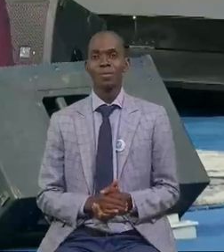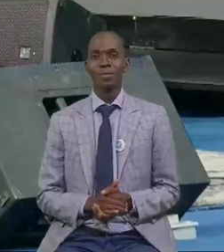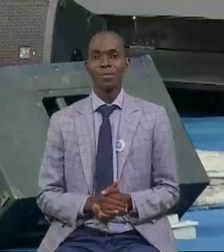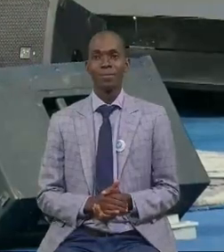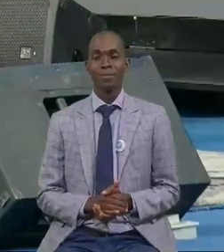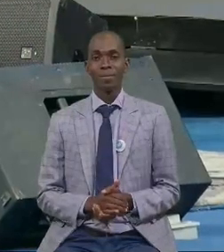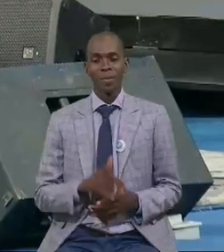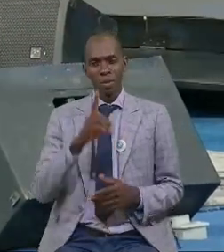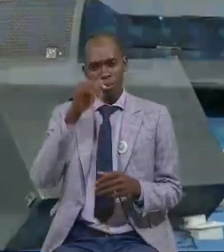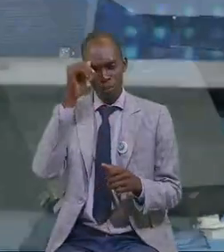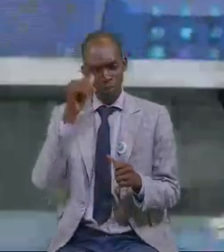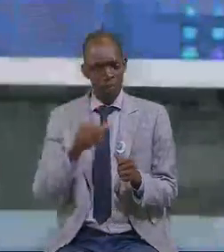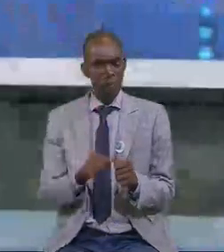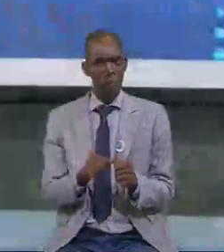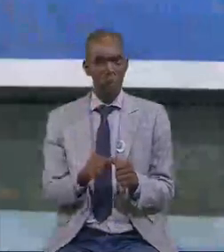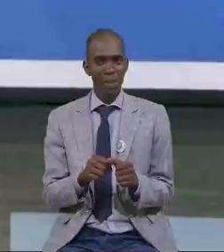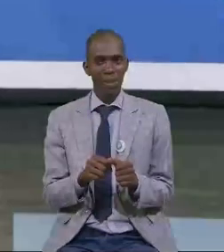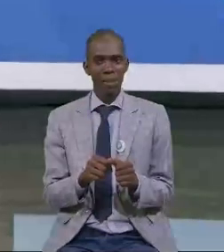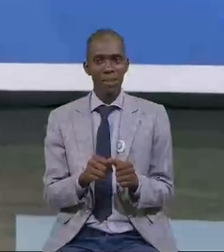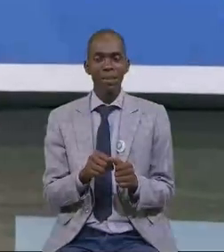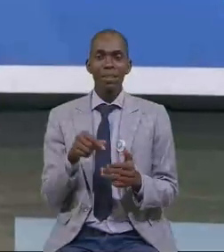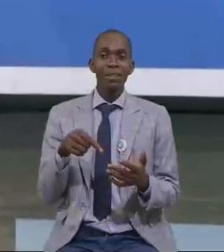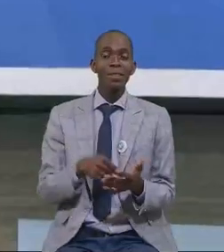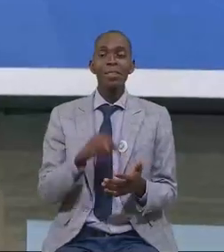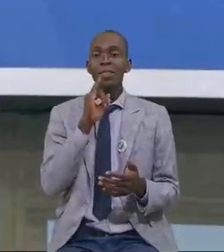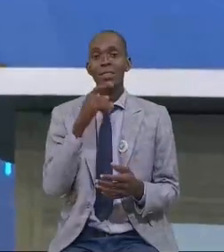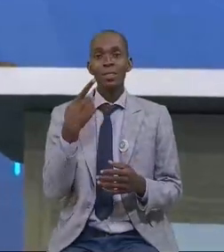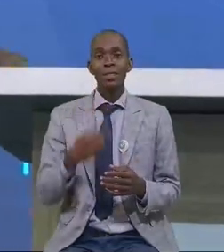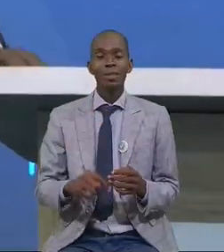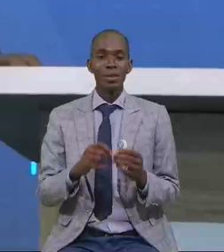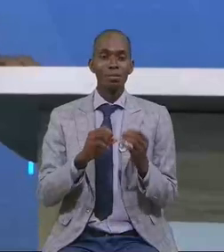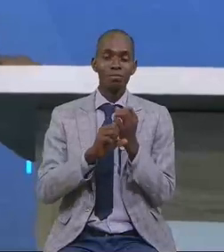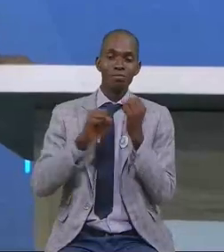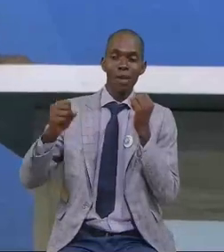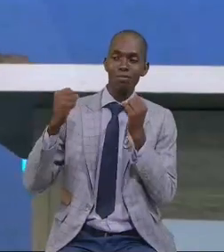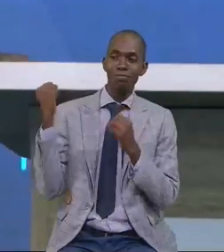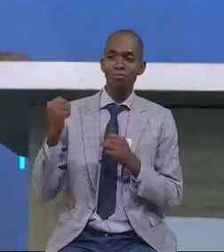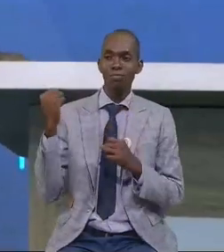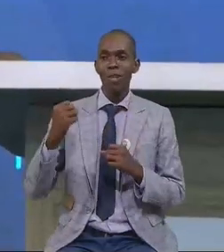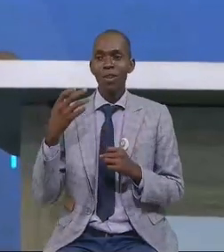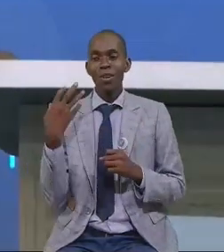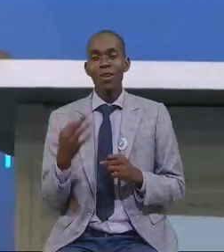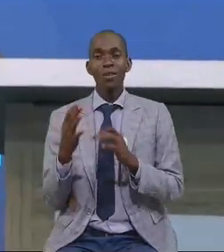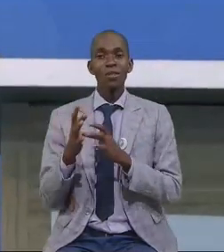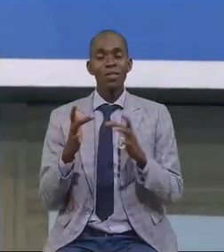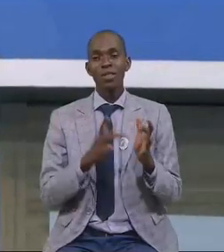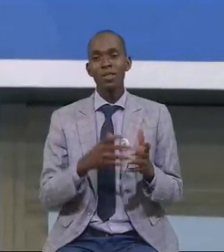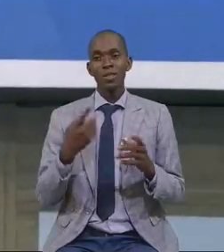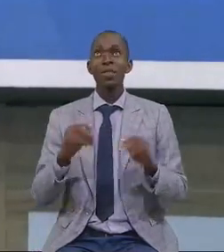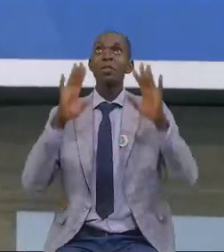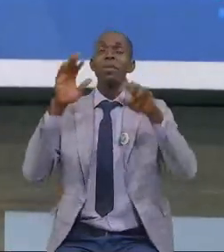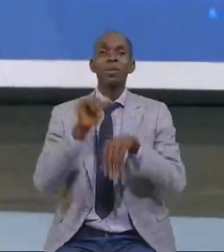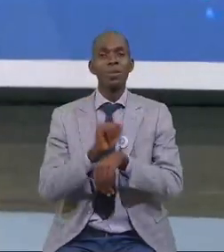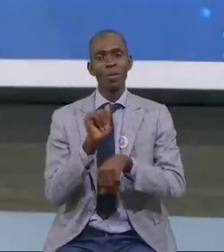Vous rappelez bien que voici la croisade pour Jésus, le faiseur